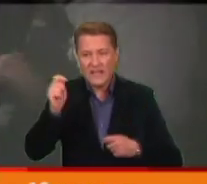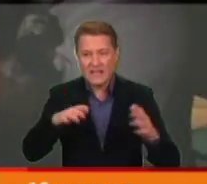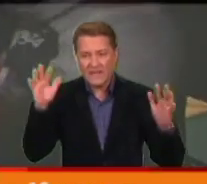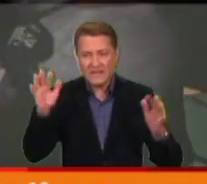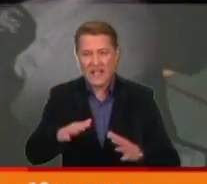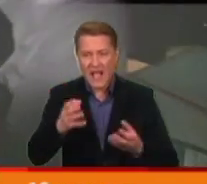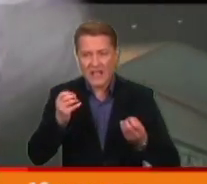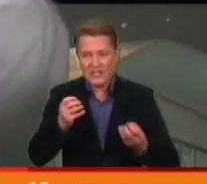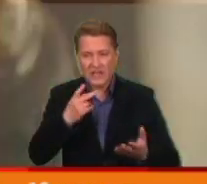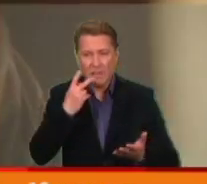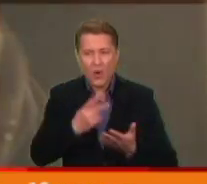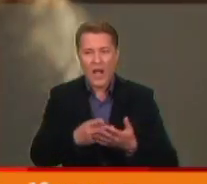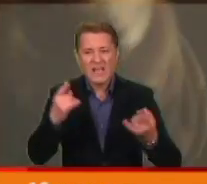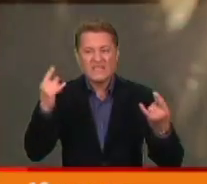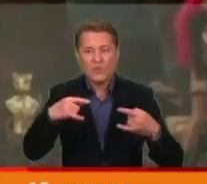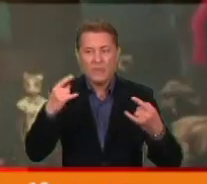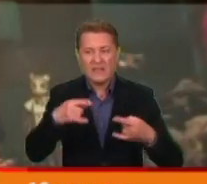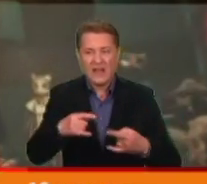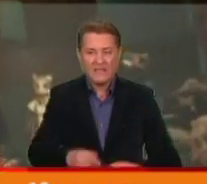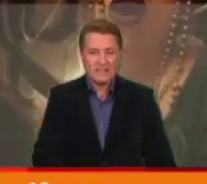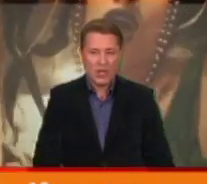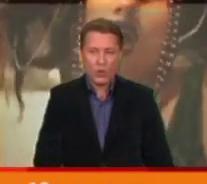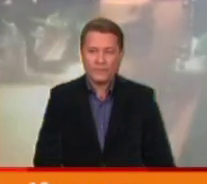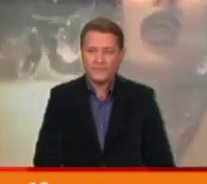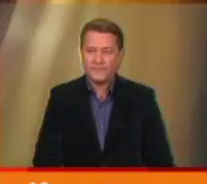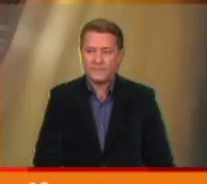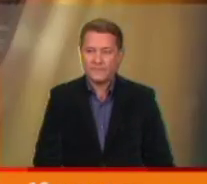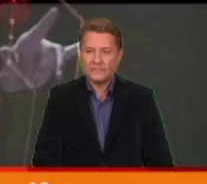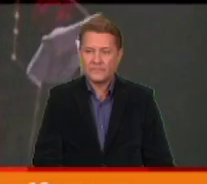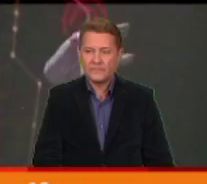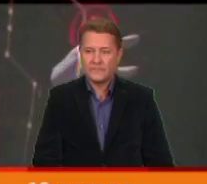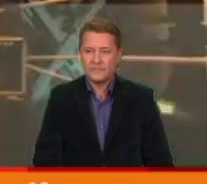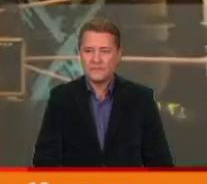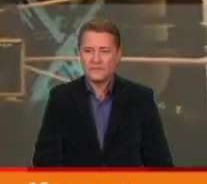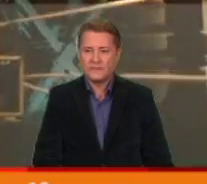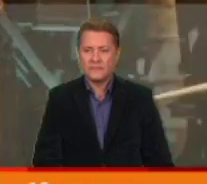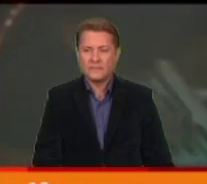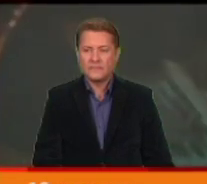ще показують телевізором. Скажи їй, Вася! О май гауд!